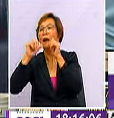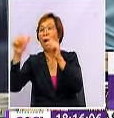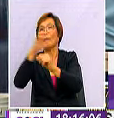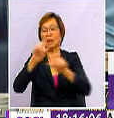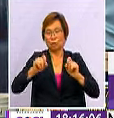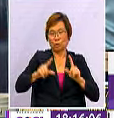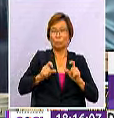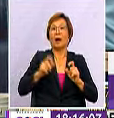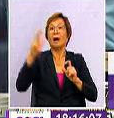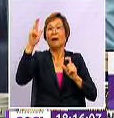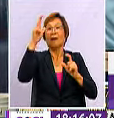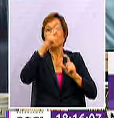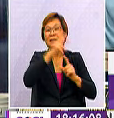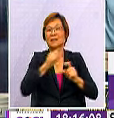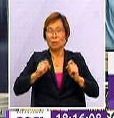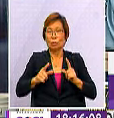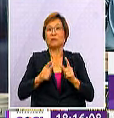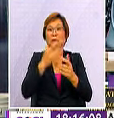lebih sistematik. Dengan itu,